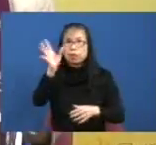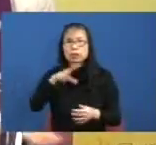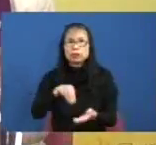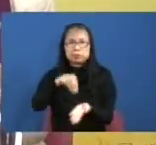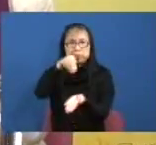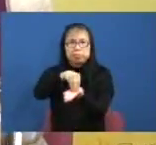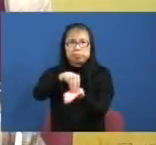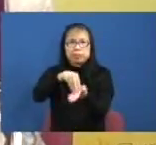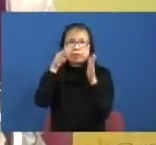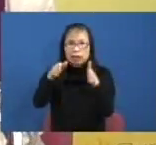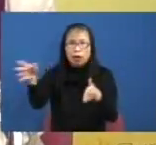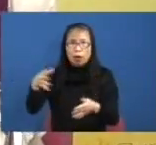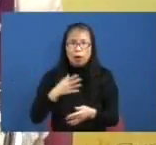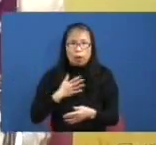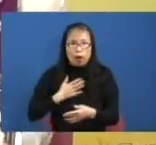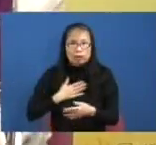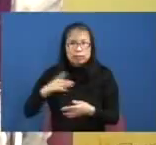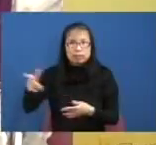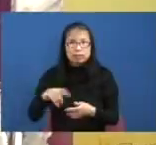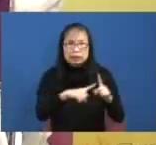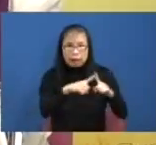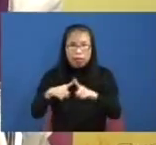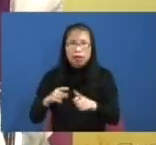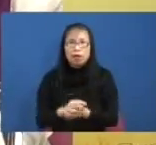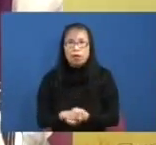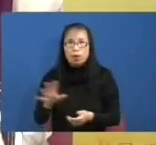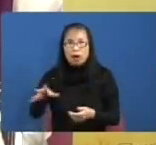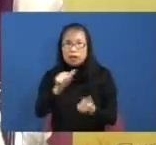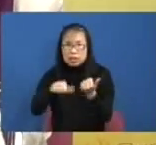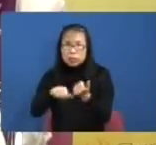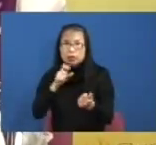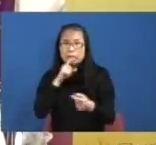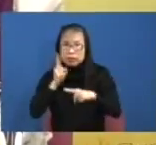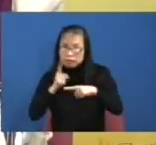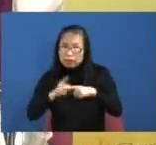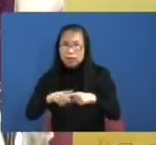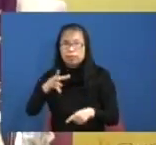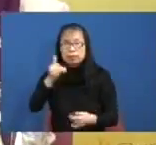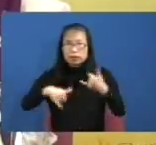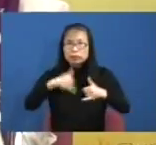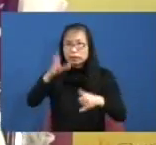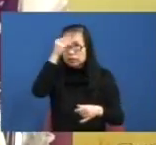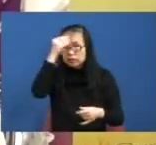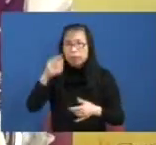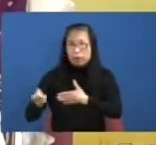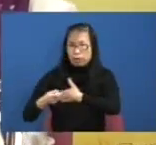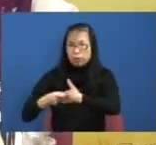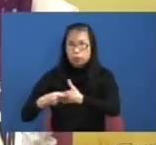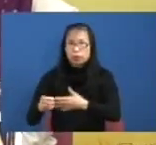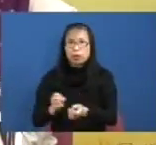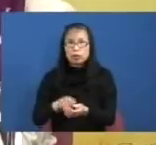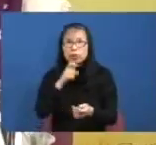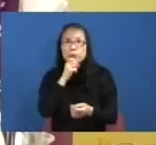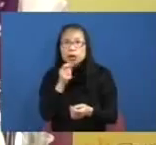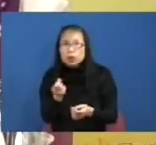籤，因為今日咧嚇死我啲居民啊！啲居民即刻喂方議員，係咪真係要演習啊？我哋係咪即係最近可能會如果洩漏，